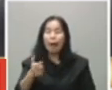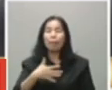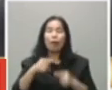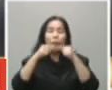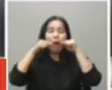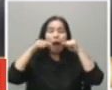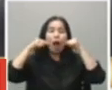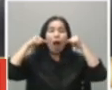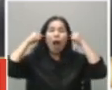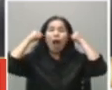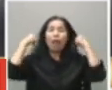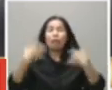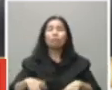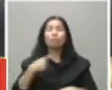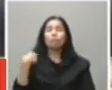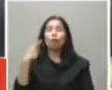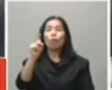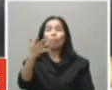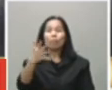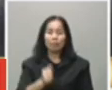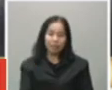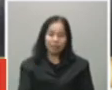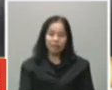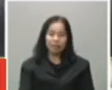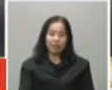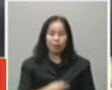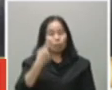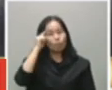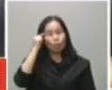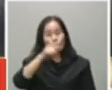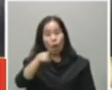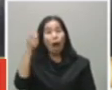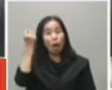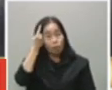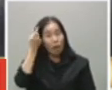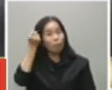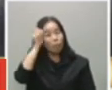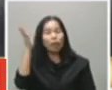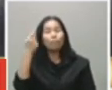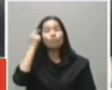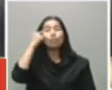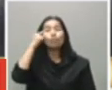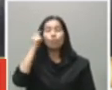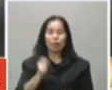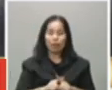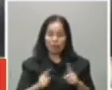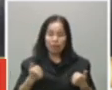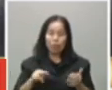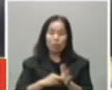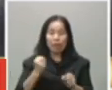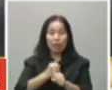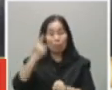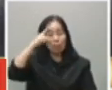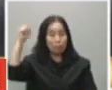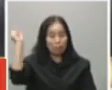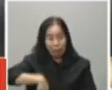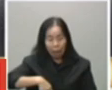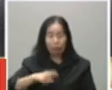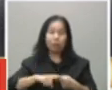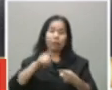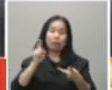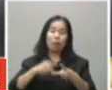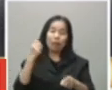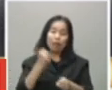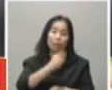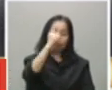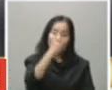หูครับจะฟังเข้าใจกันหรือเปล่าก็ไม่รู้ครับแต่วันนี้ครับทำอะไรไม่เป็นทำอะไรไม่สำเร็จทำอะไรเจ๊ง